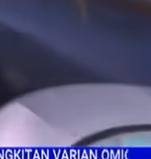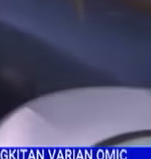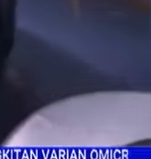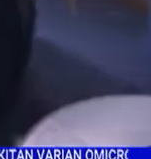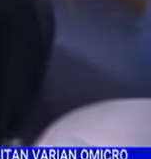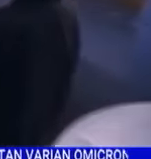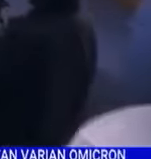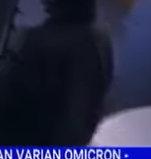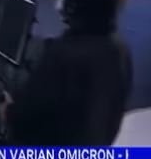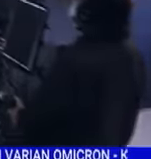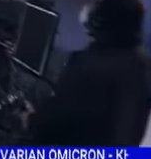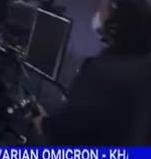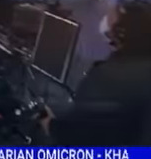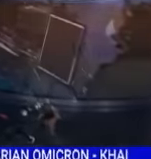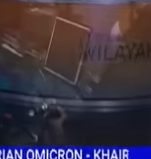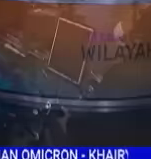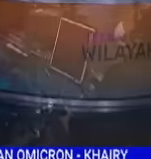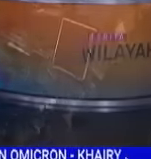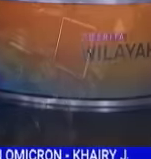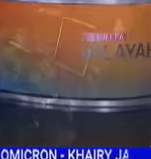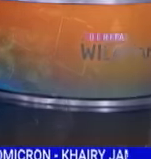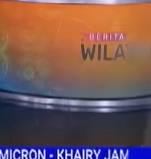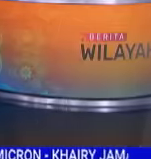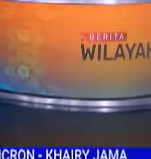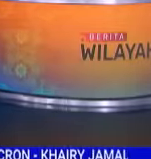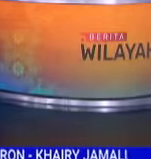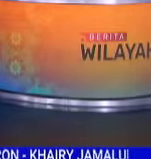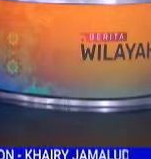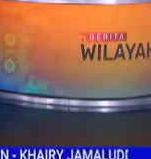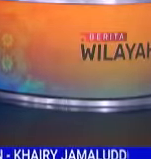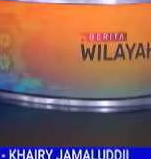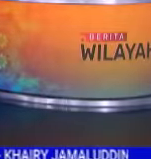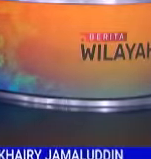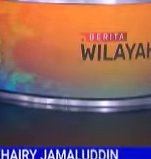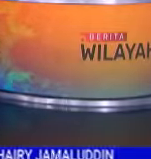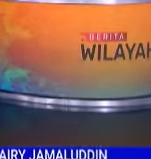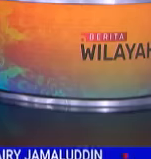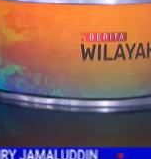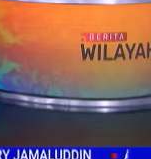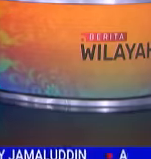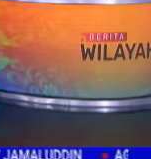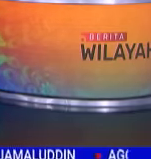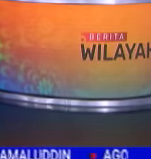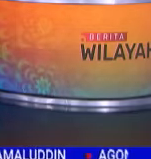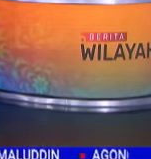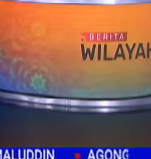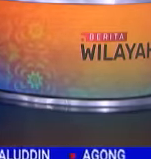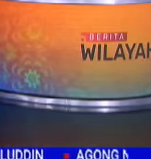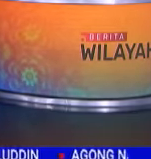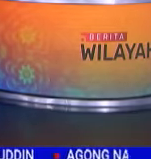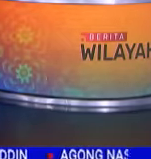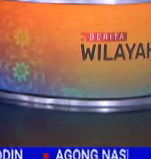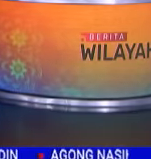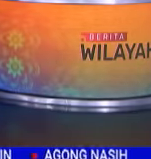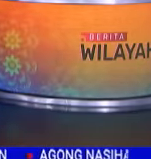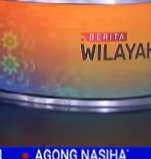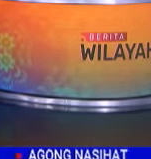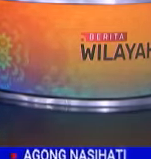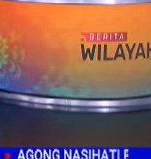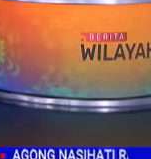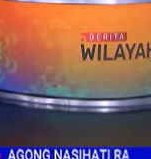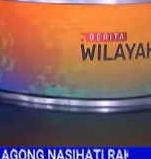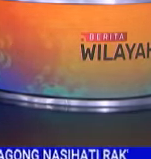assalamualaikum dan selamat sejahtera saya Alif Asraf Kaman berita wilayah hari ini akan berlintang langsung dari Sabah Sarawak dan